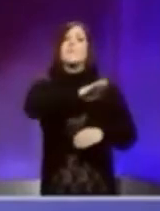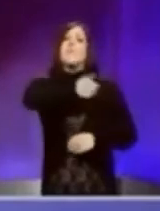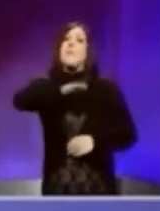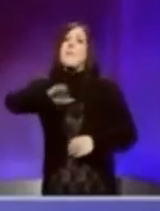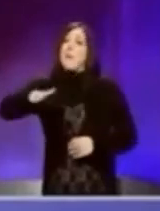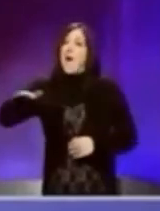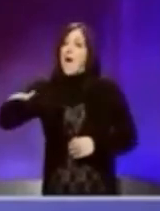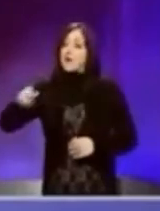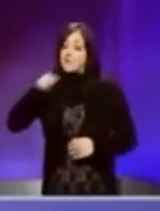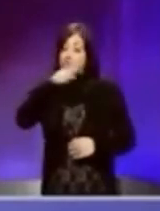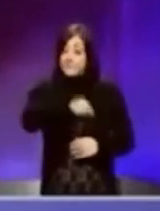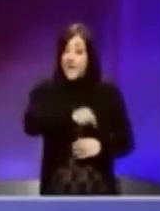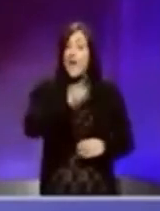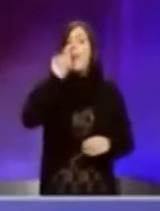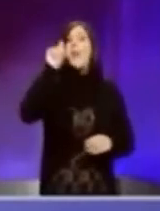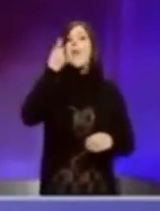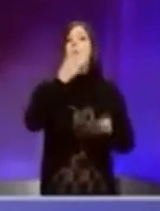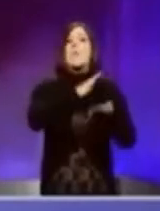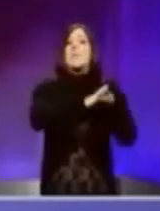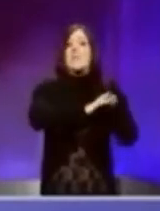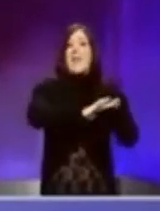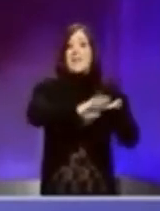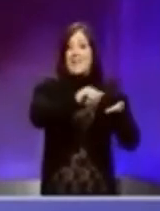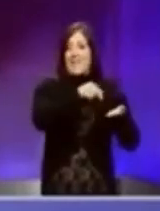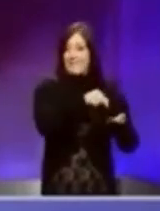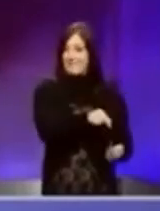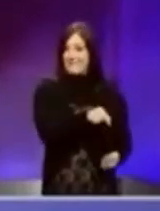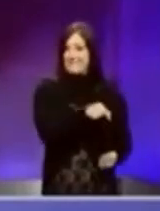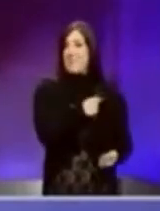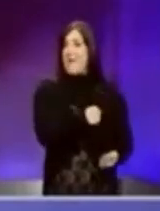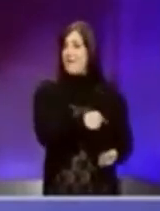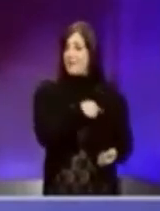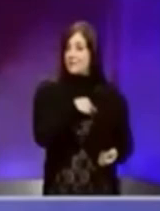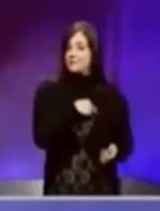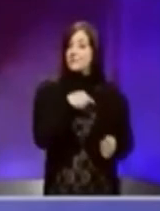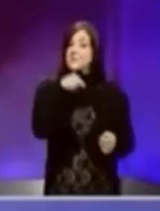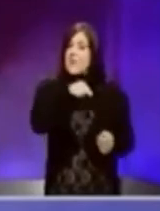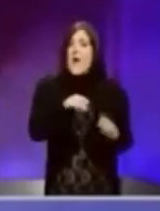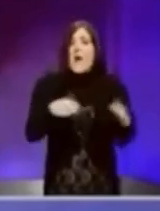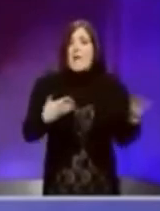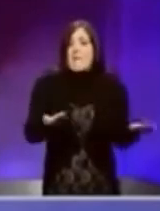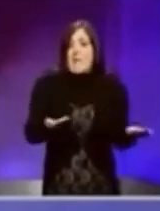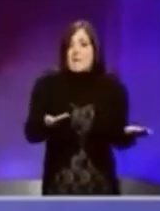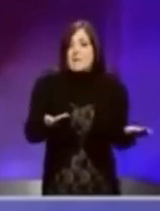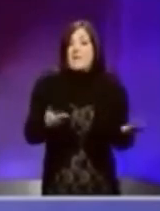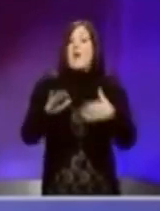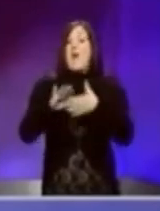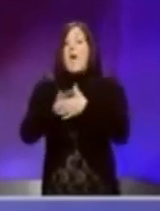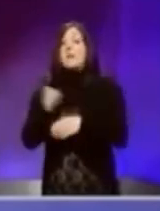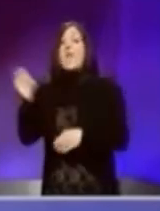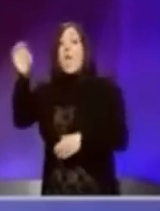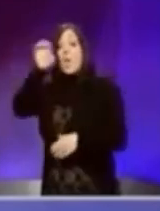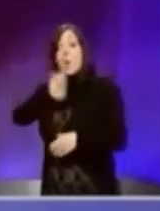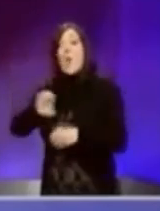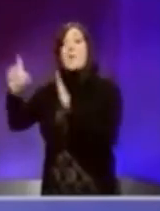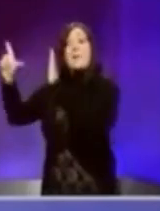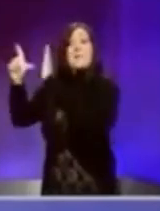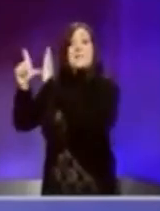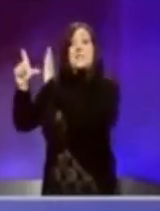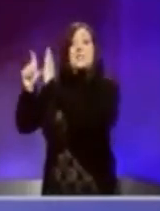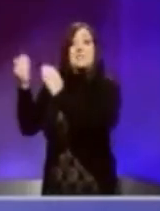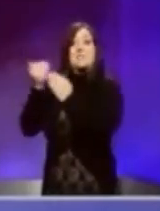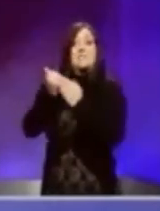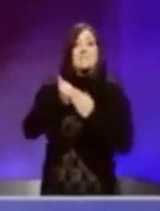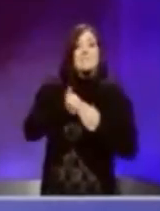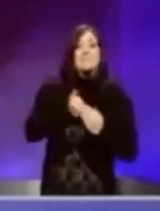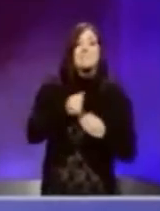wkoll riżultat mhux biss ta' direttiva tal-Unjoni Ewropea li tobbligana li nagħmlu dan, iżda